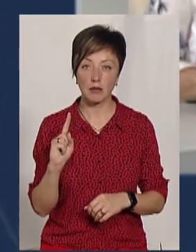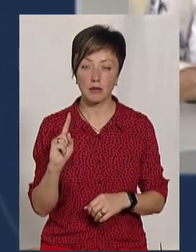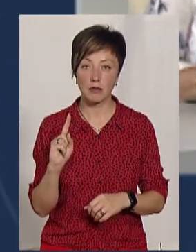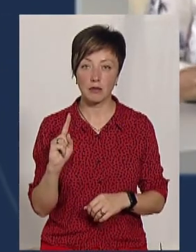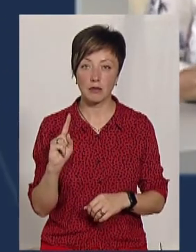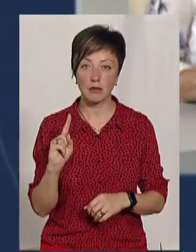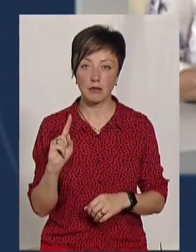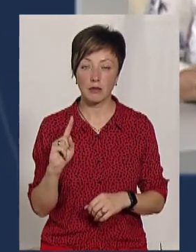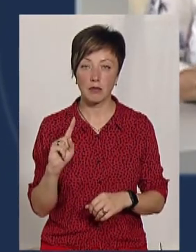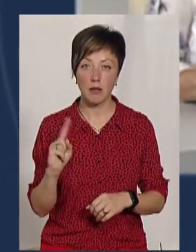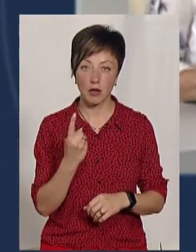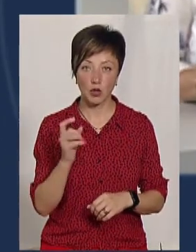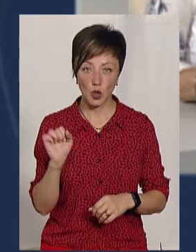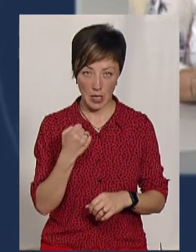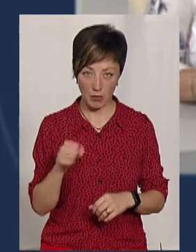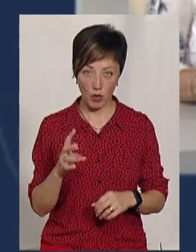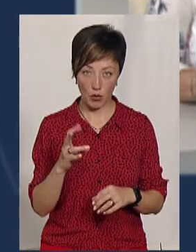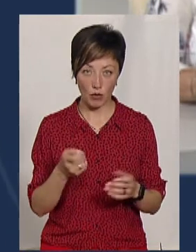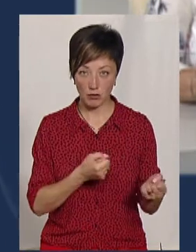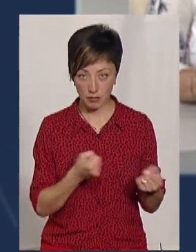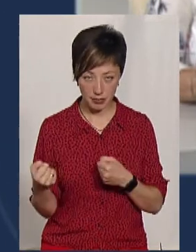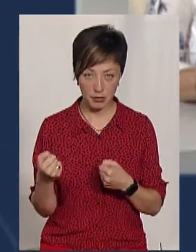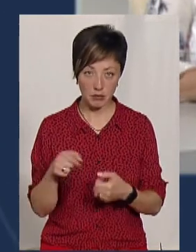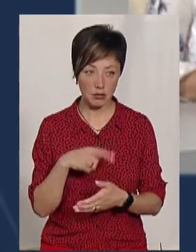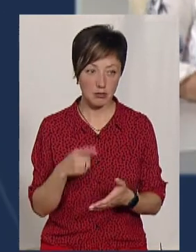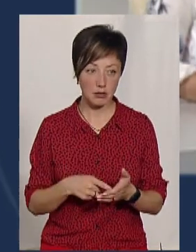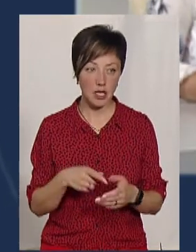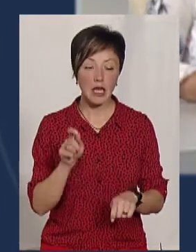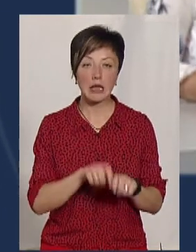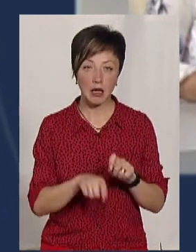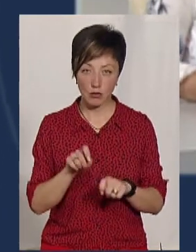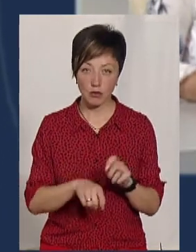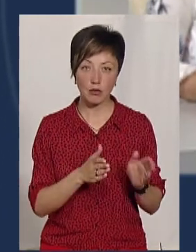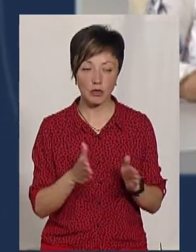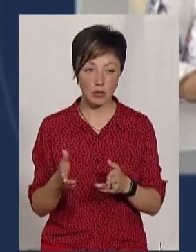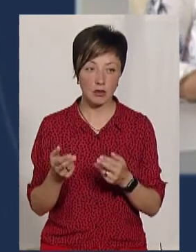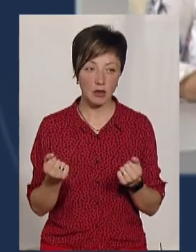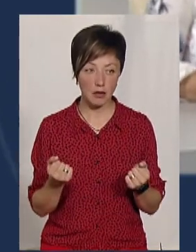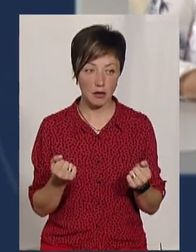спочатку серпня, так? Але трошки відтерміновується. В тестовому режимі, так.